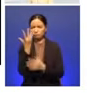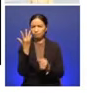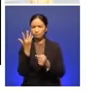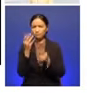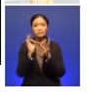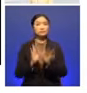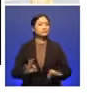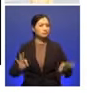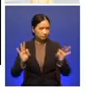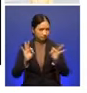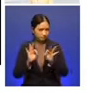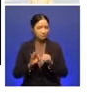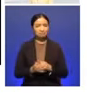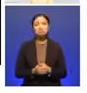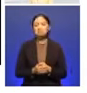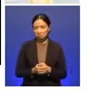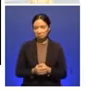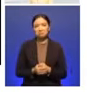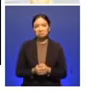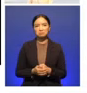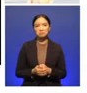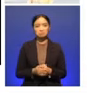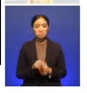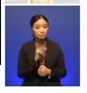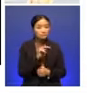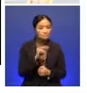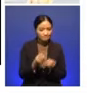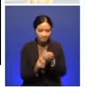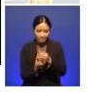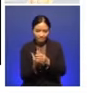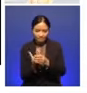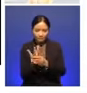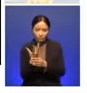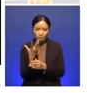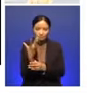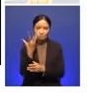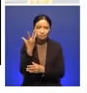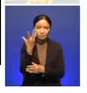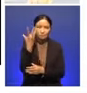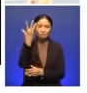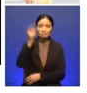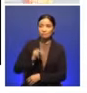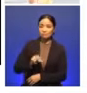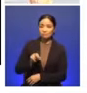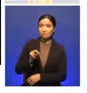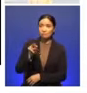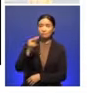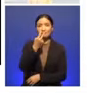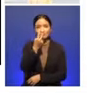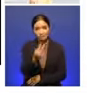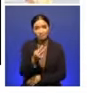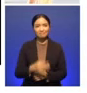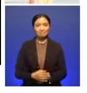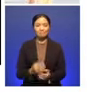ะมากกว่าคนข้างนอกเพราะเขาได้เห็นการเจริญเติบโตนะคะทีนี้ในเรื่องของพลังชีวิต